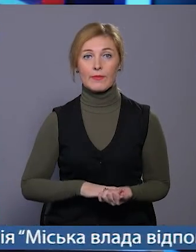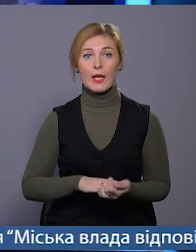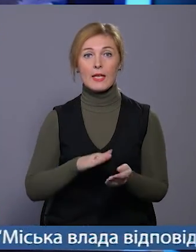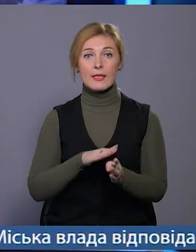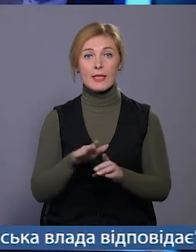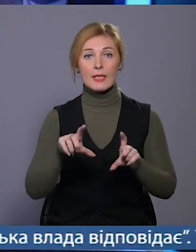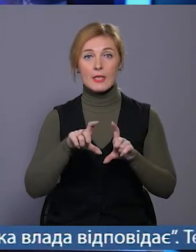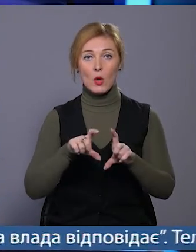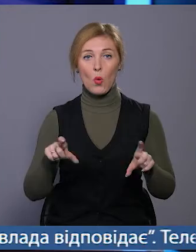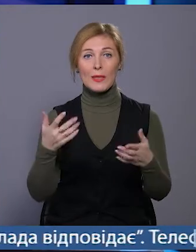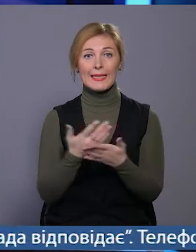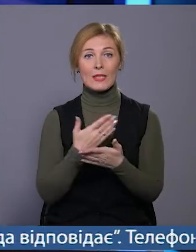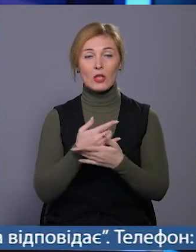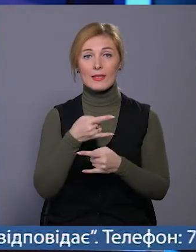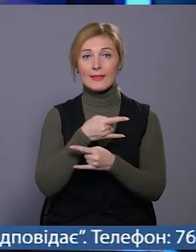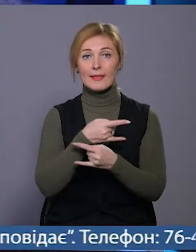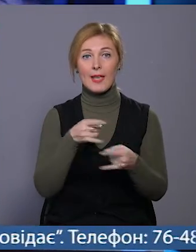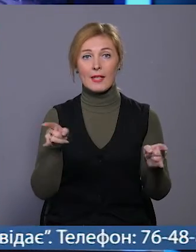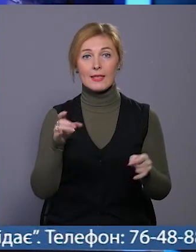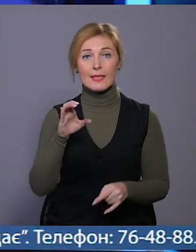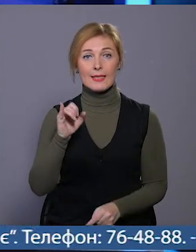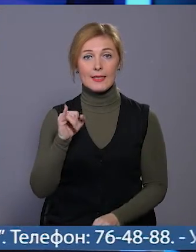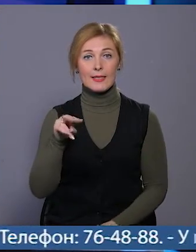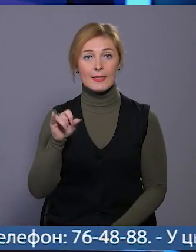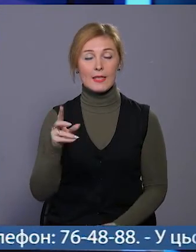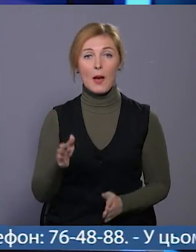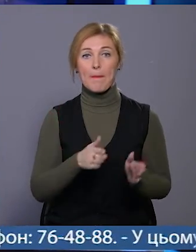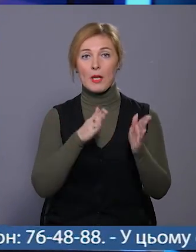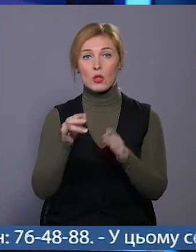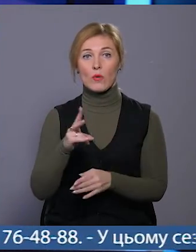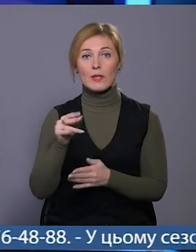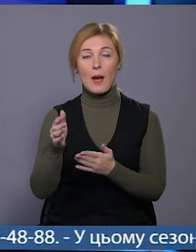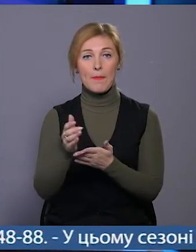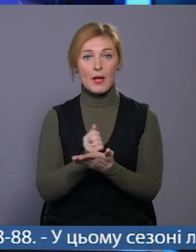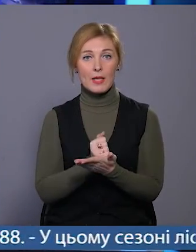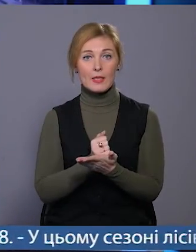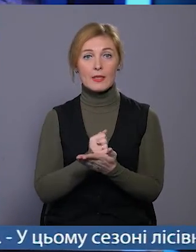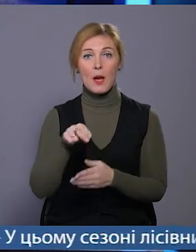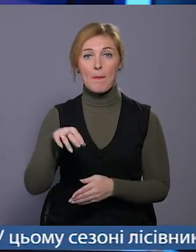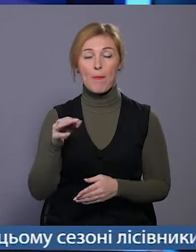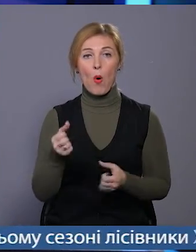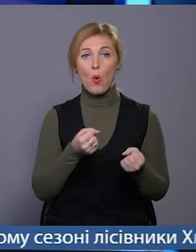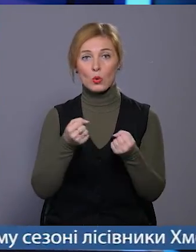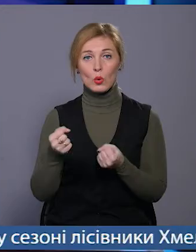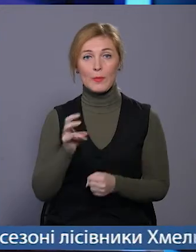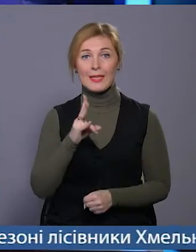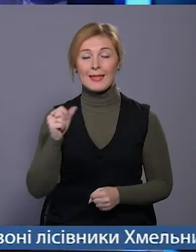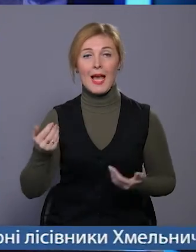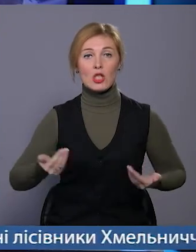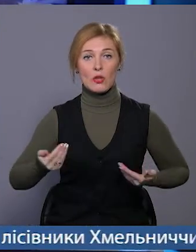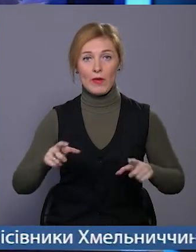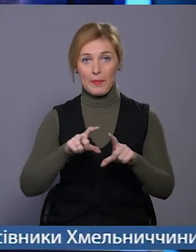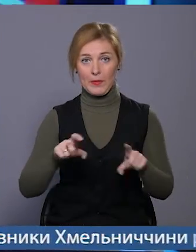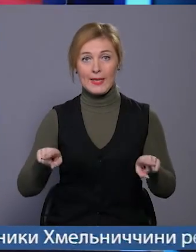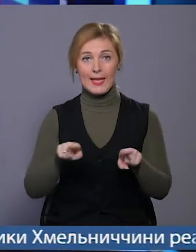Цілісний майновий комплекс кінотеатр «Сілістра» перейшов на баланс міського комунального підприємства по утриманню нежитлових приміщень.